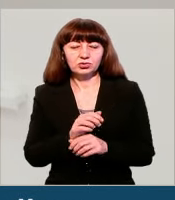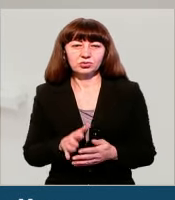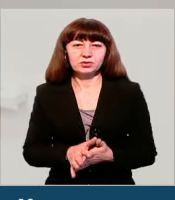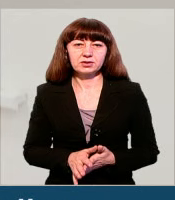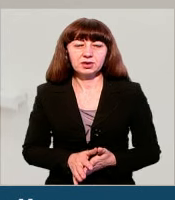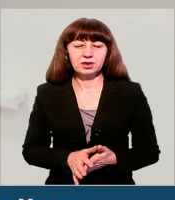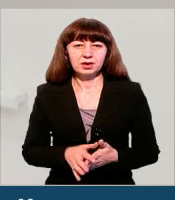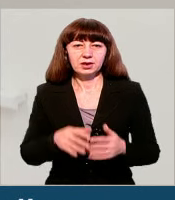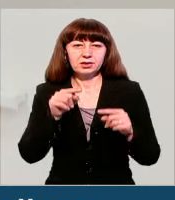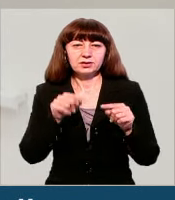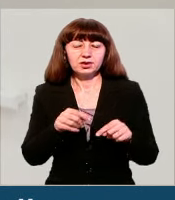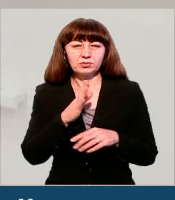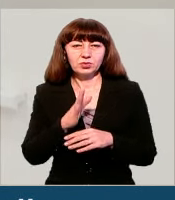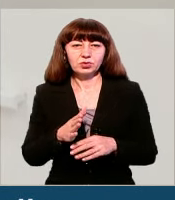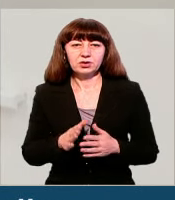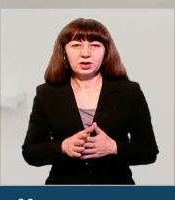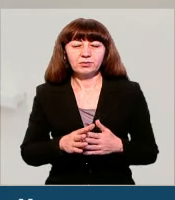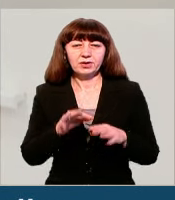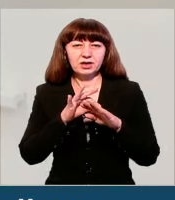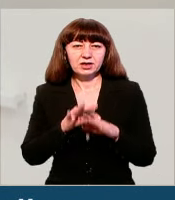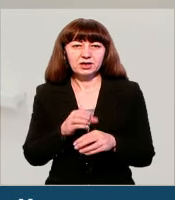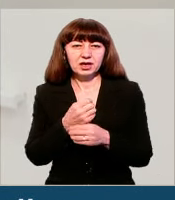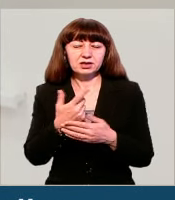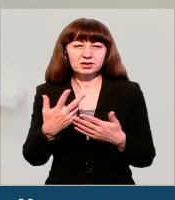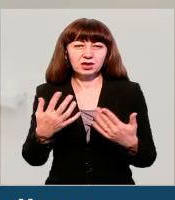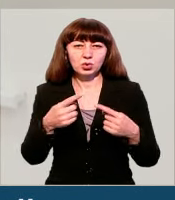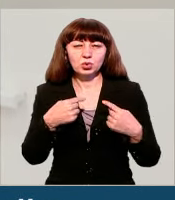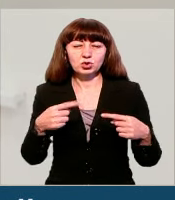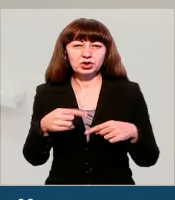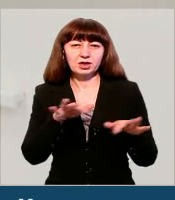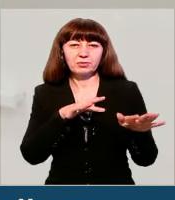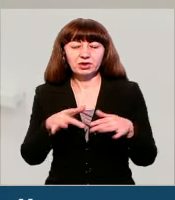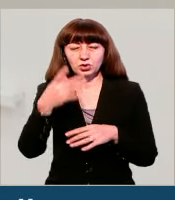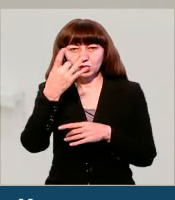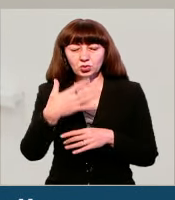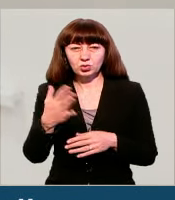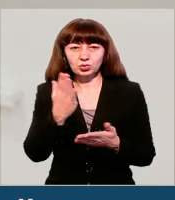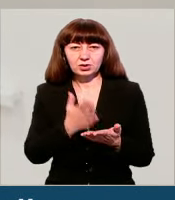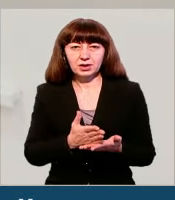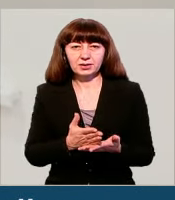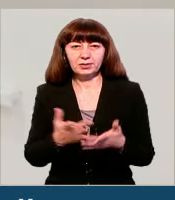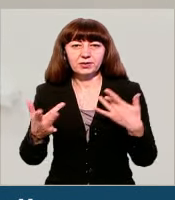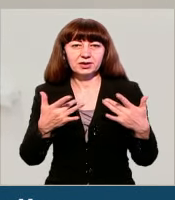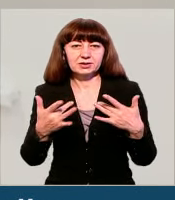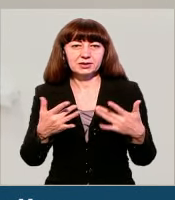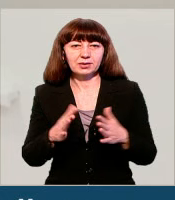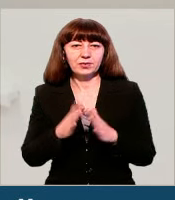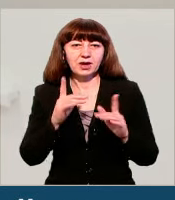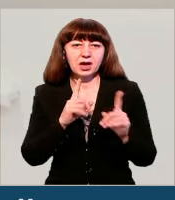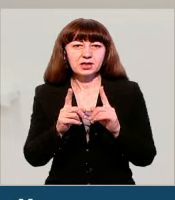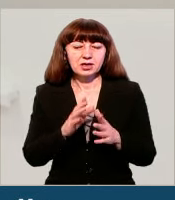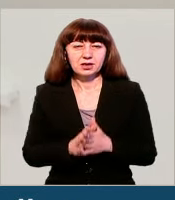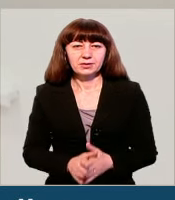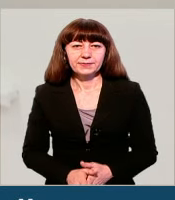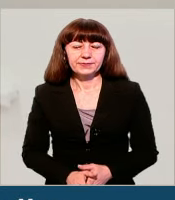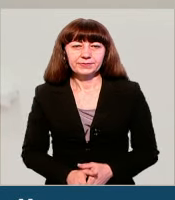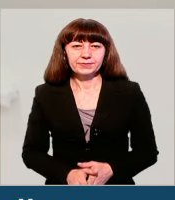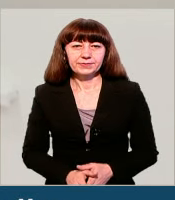отдохнуть. Здесь будут теперь проводиться различные мероприятия культурного направления, концерты, собрания.